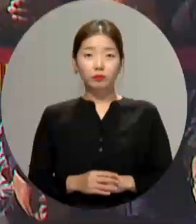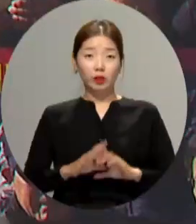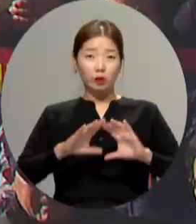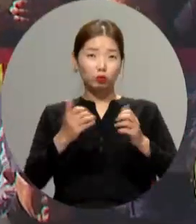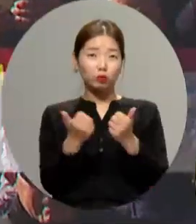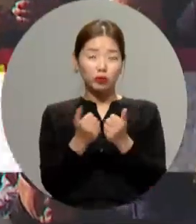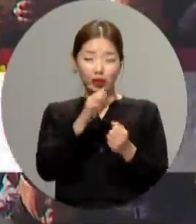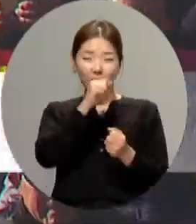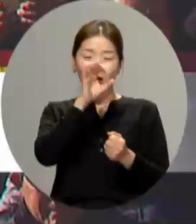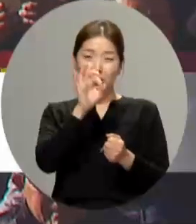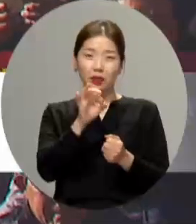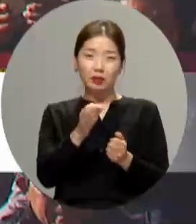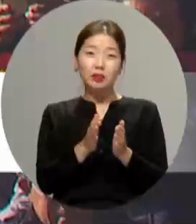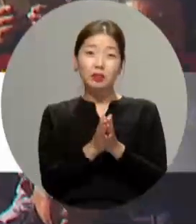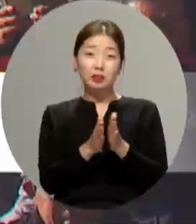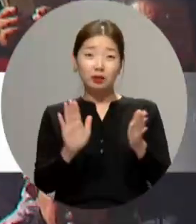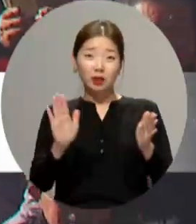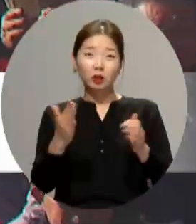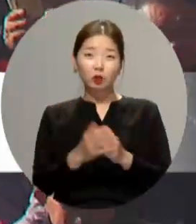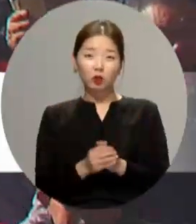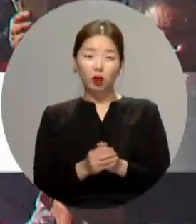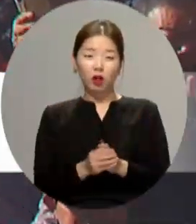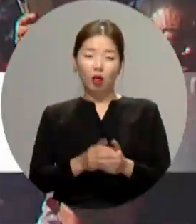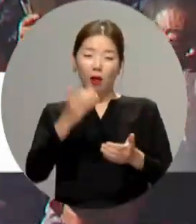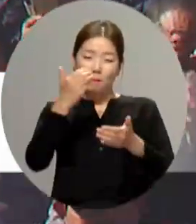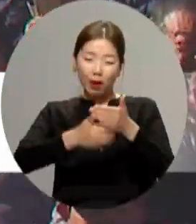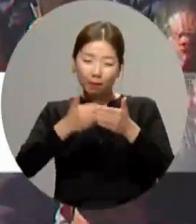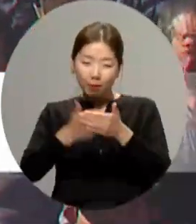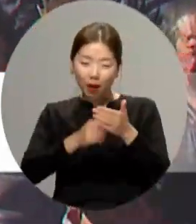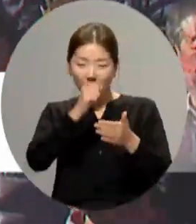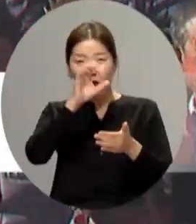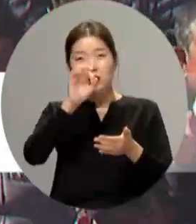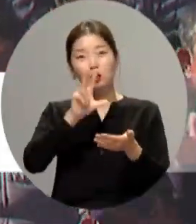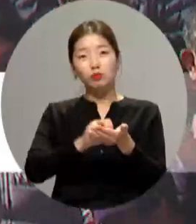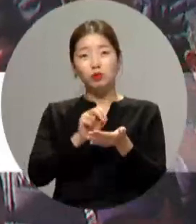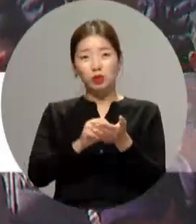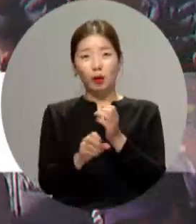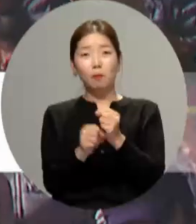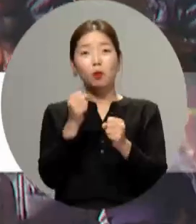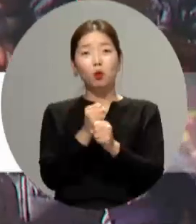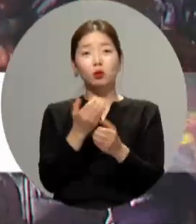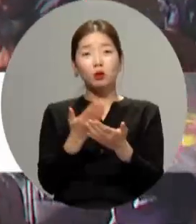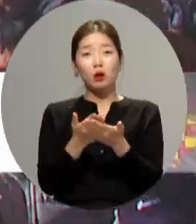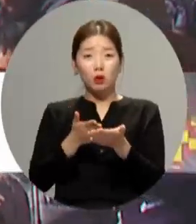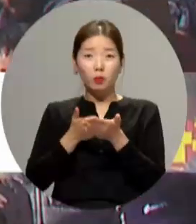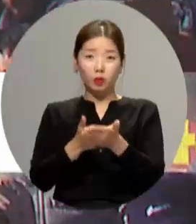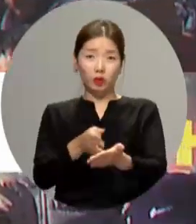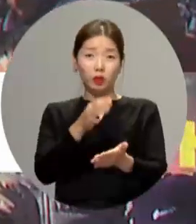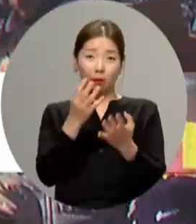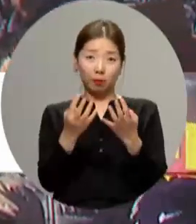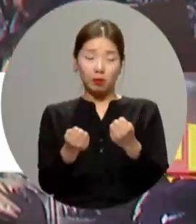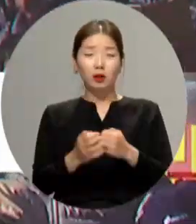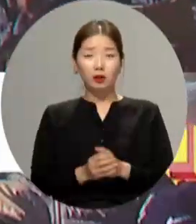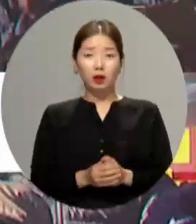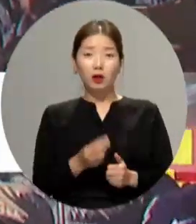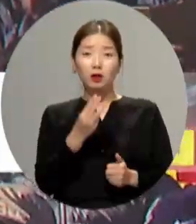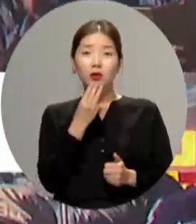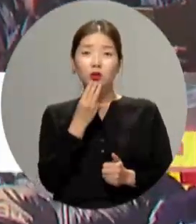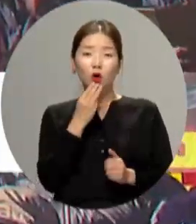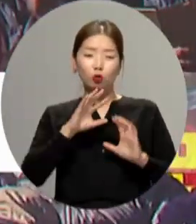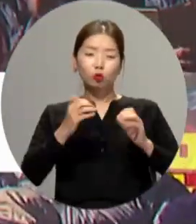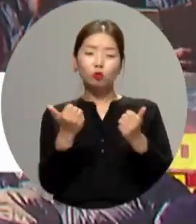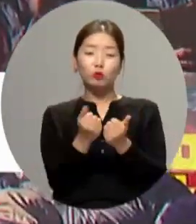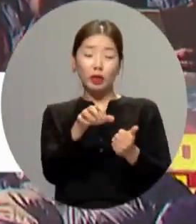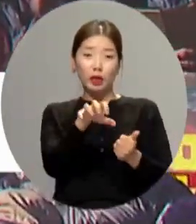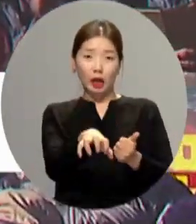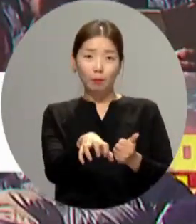국회 예산 정국이 본격화하면서 대폭 삭감된 새만금 예산 복원에 대한 요구도 거세지고 있습니다. 서울 여의도 국회